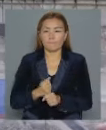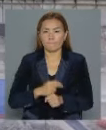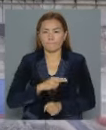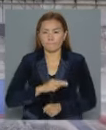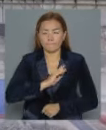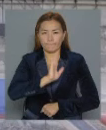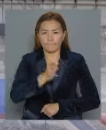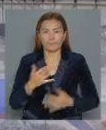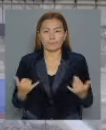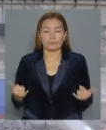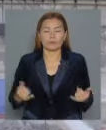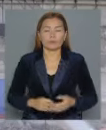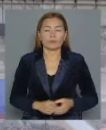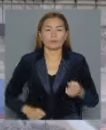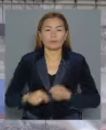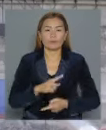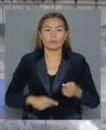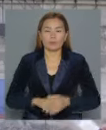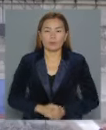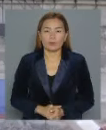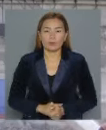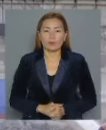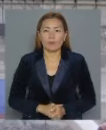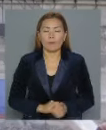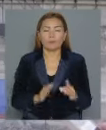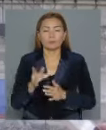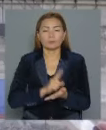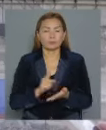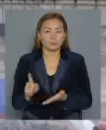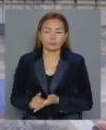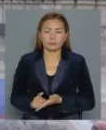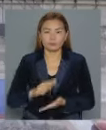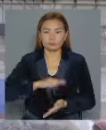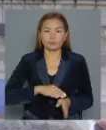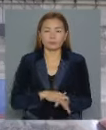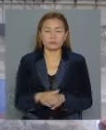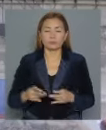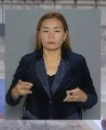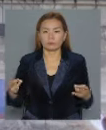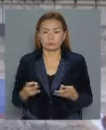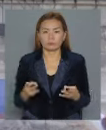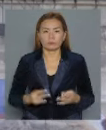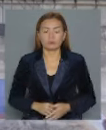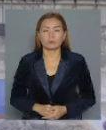жариялады. Қазіргі кезде біз үлескерлер алдындағы міндеттемелді орындау мақсатында